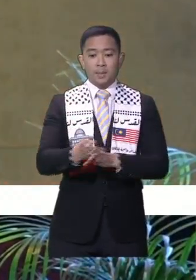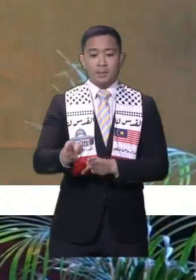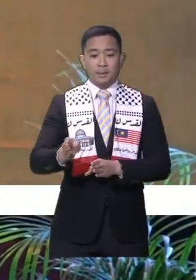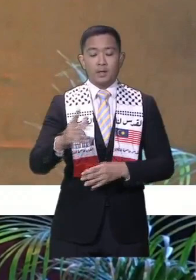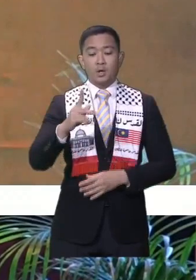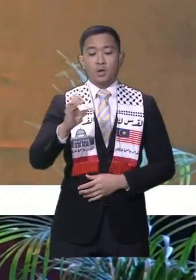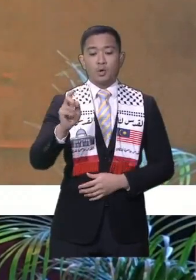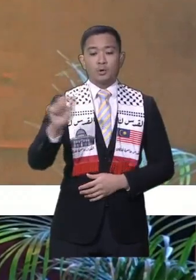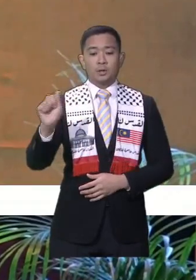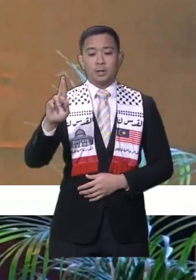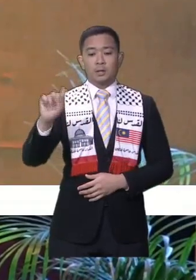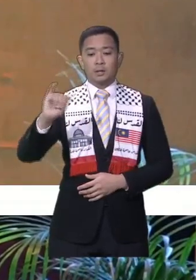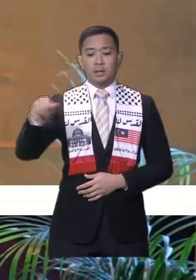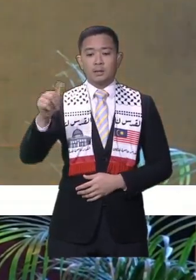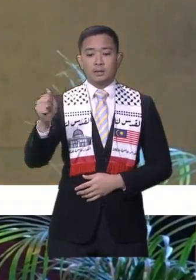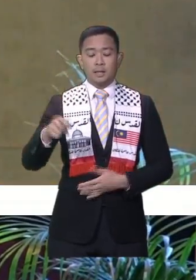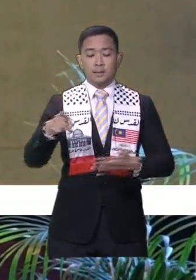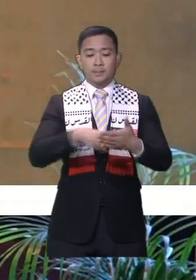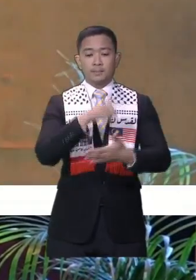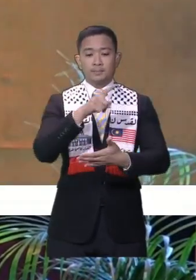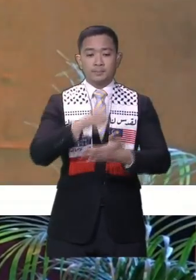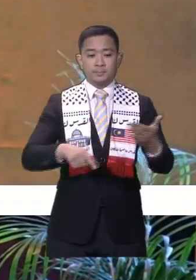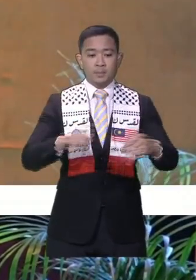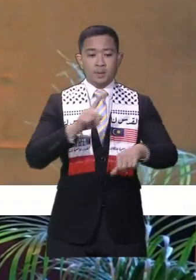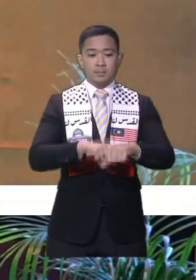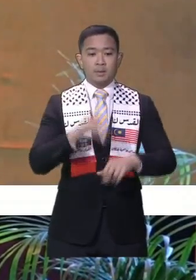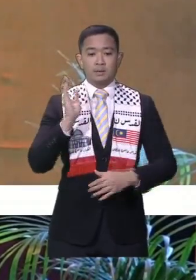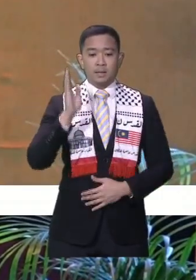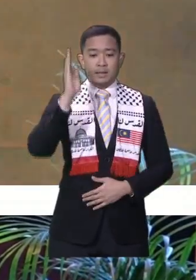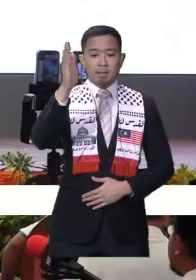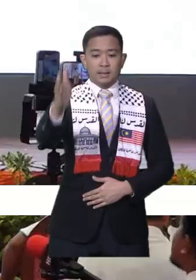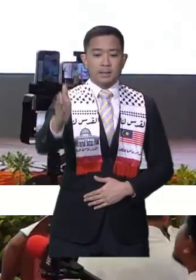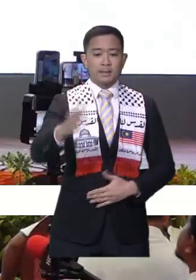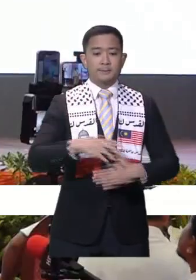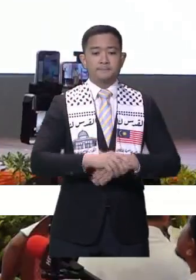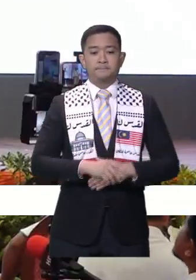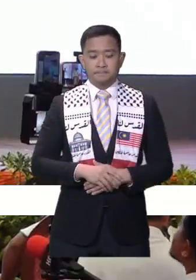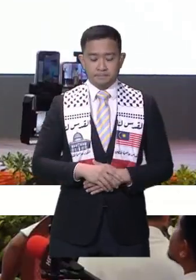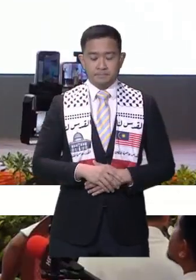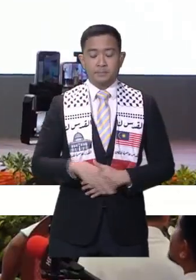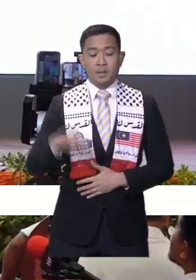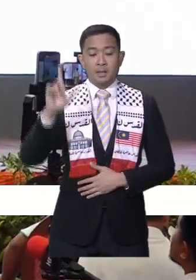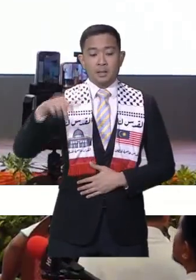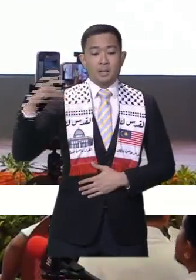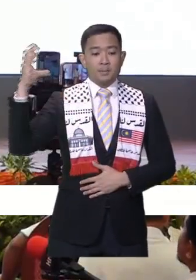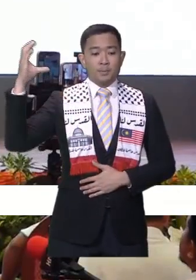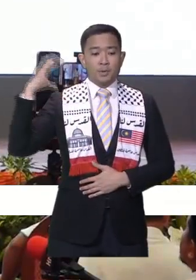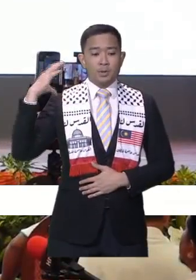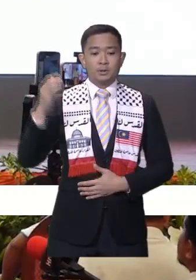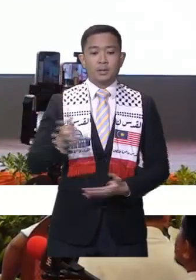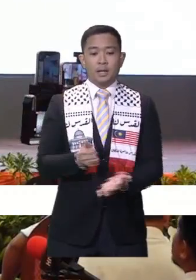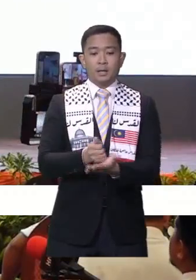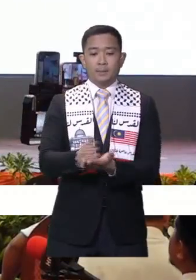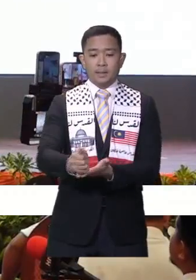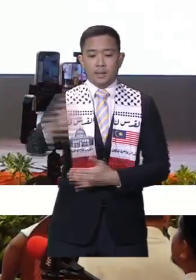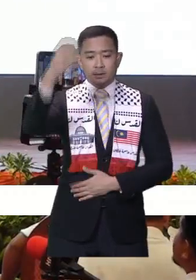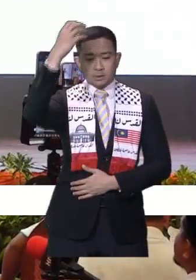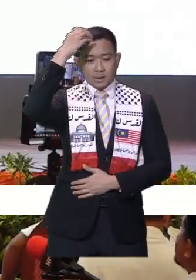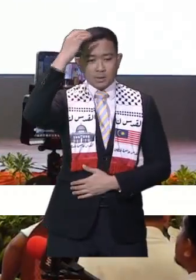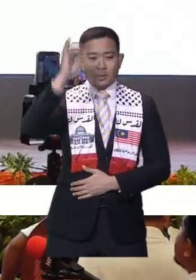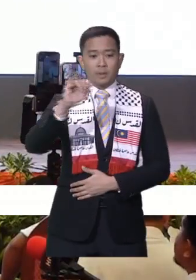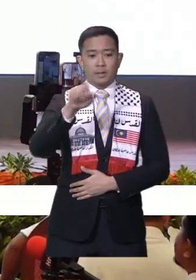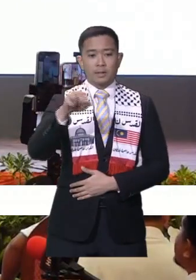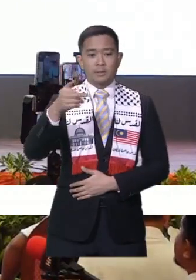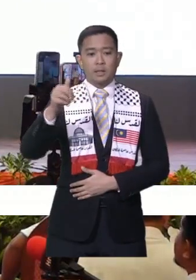Kutaraja dalam mendepani pilihan raya pada masa akan datang. Sementara itu, Pengerusi Amanah Selangor, Izham Hashim